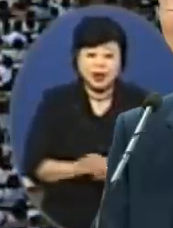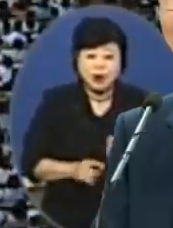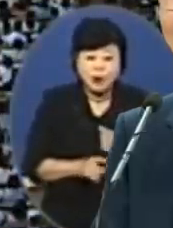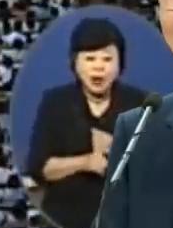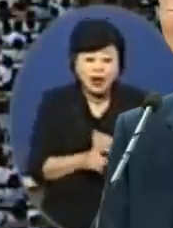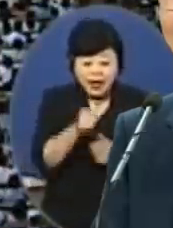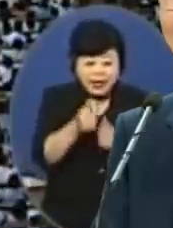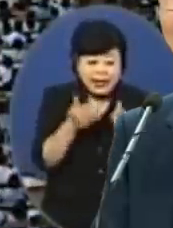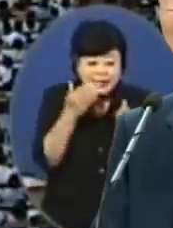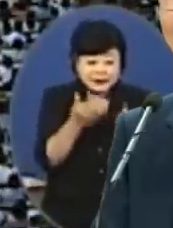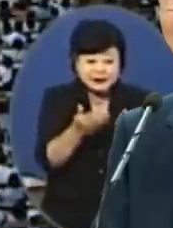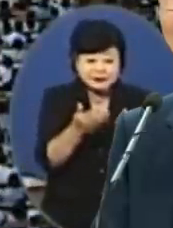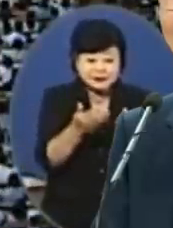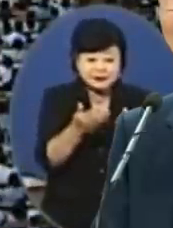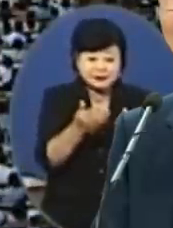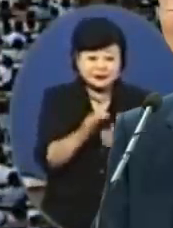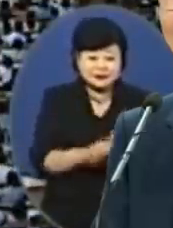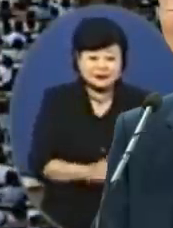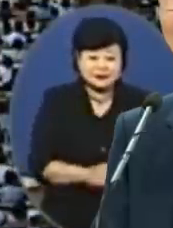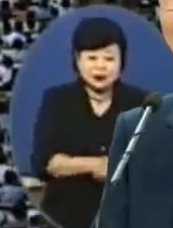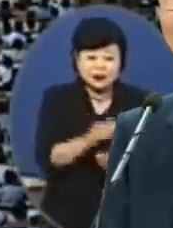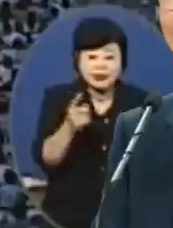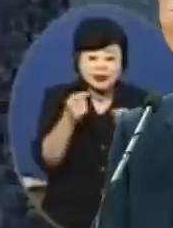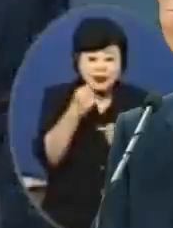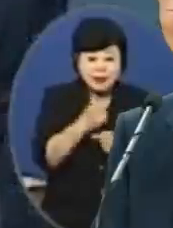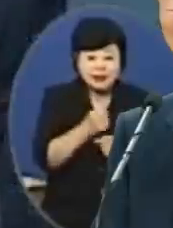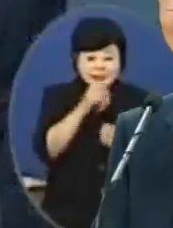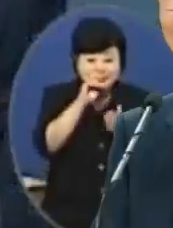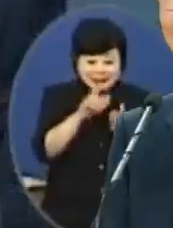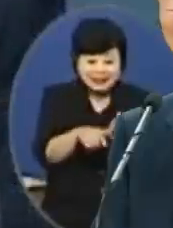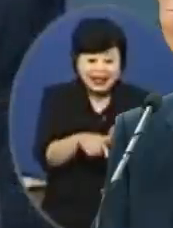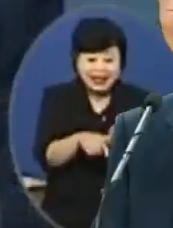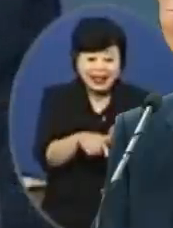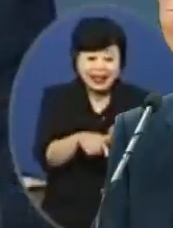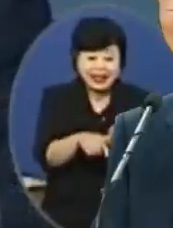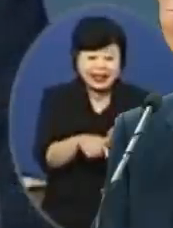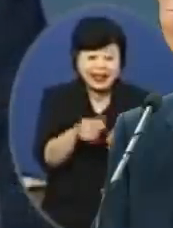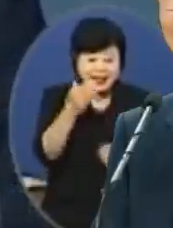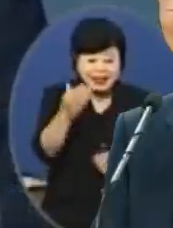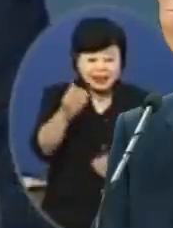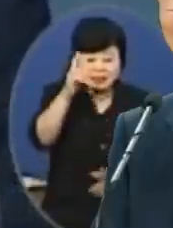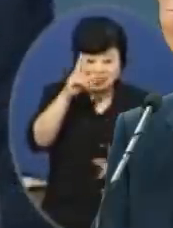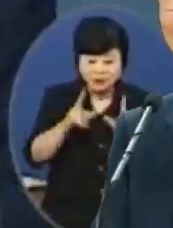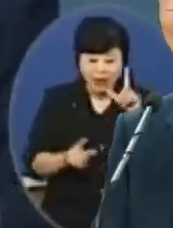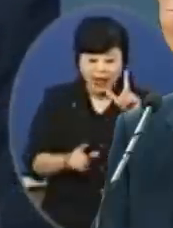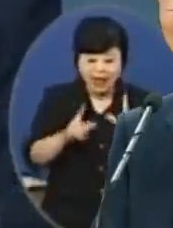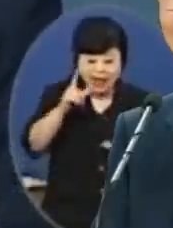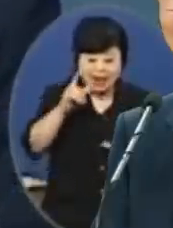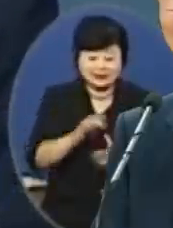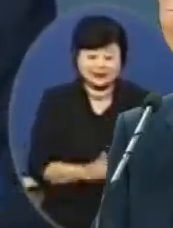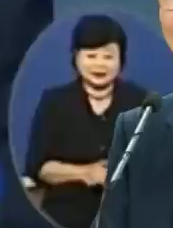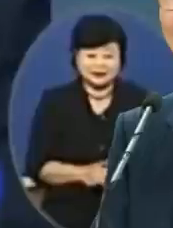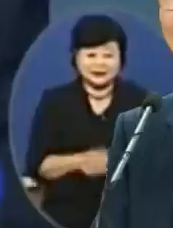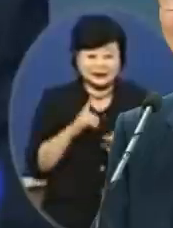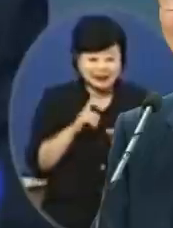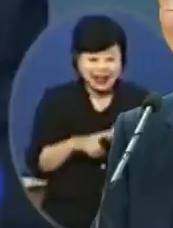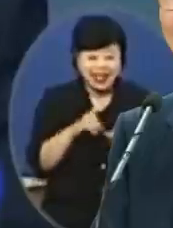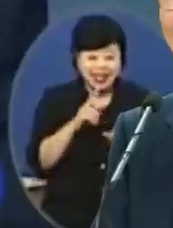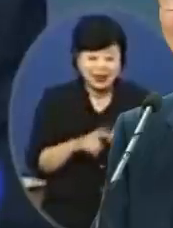왜냐하면 하나님이 우리를 만드실 때 당신의 형상과